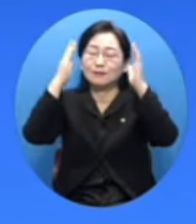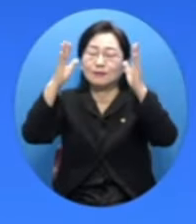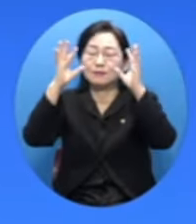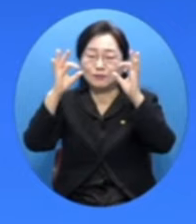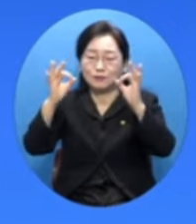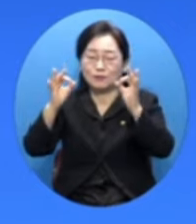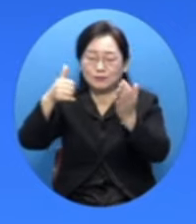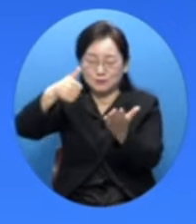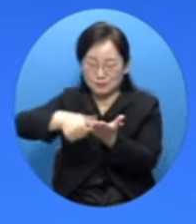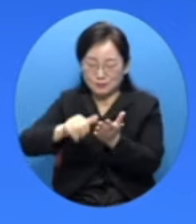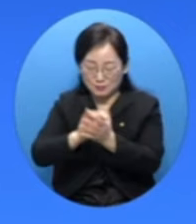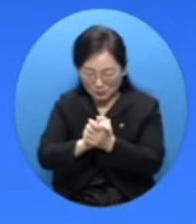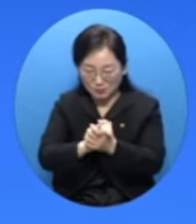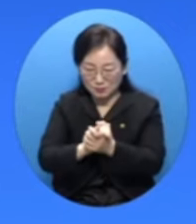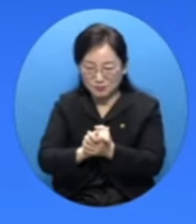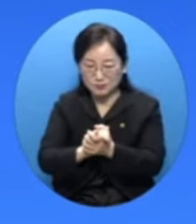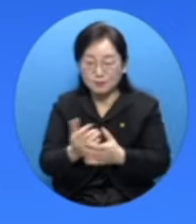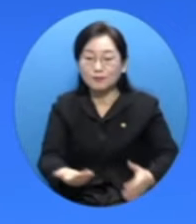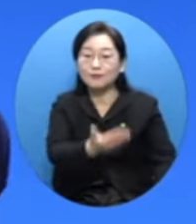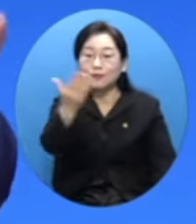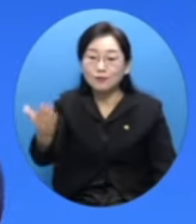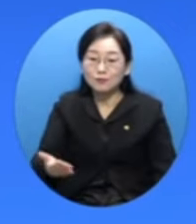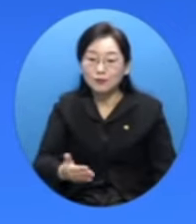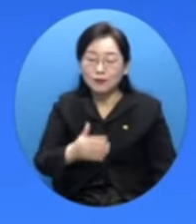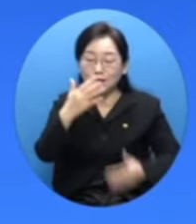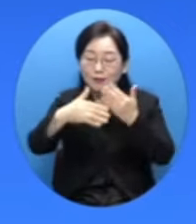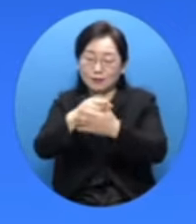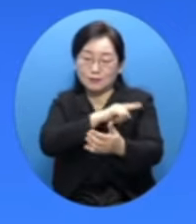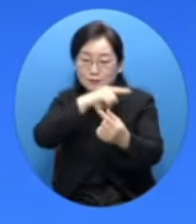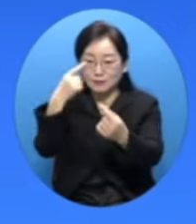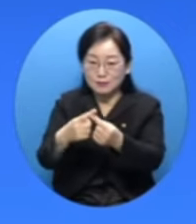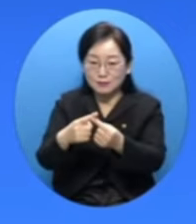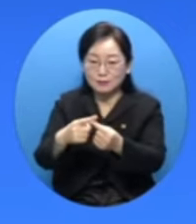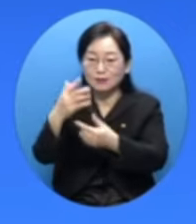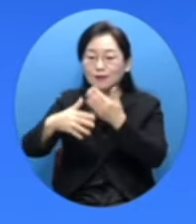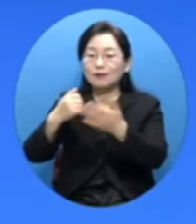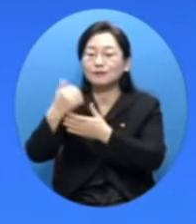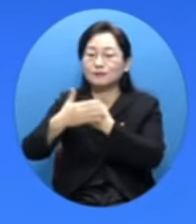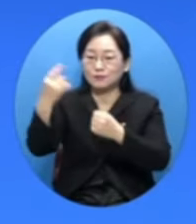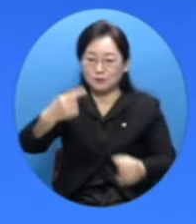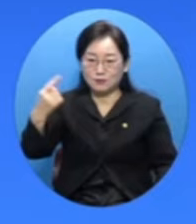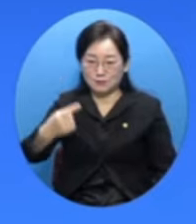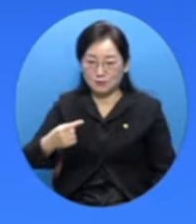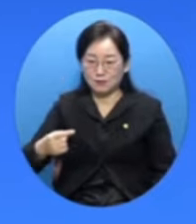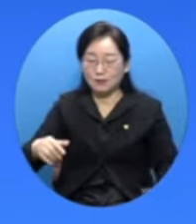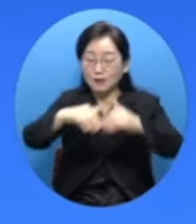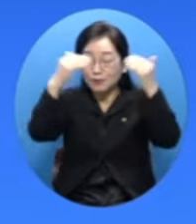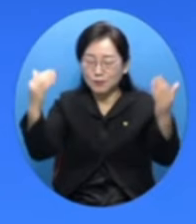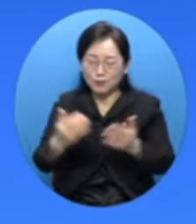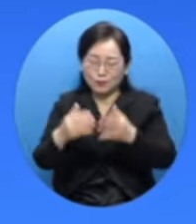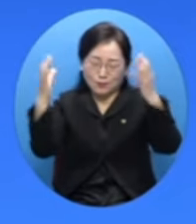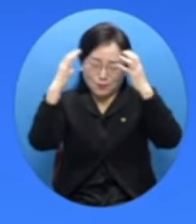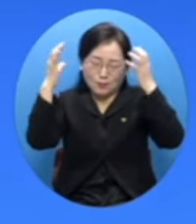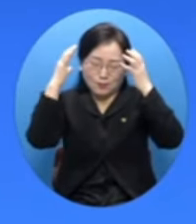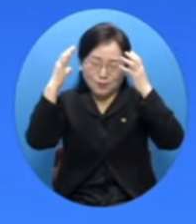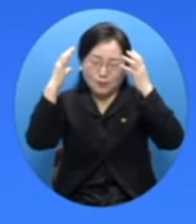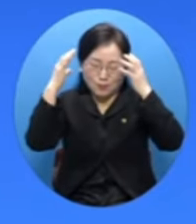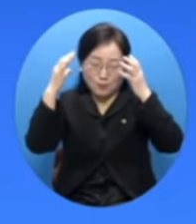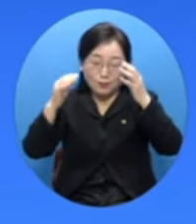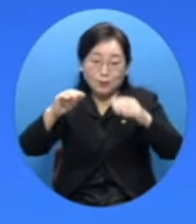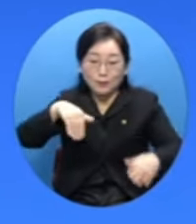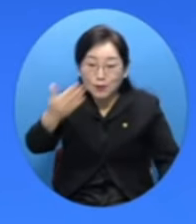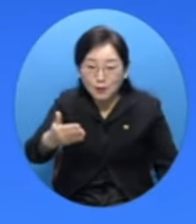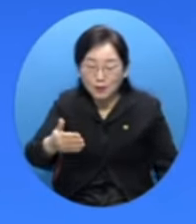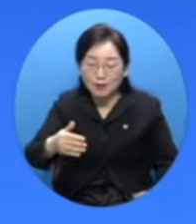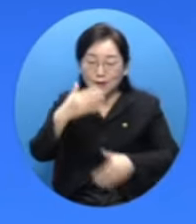앞에 엎드려 기도한 것입니다. 여러분, 하나님 제일 뒤로 살아갈 때 하나님의 은혜가 임하게 되는 것입니다. 이 모든 시련을 겪고 난 다음 하나님께서 그의